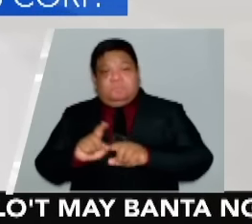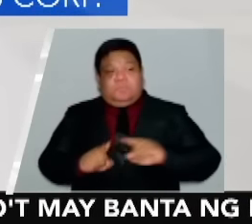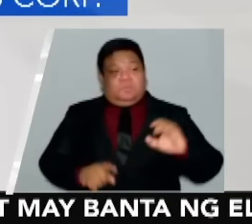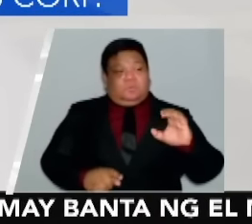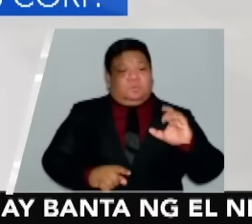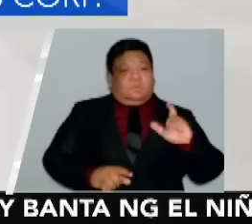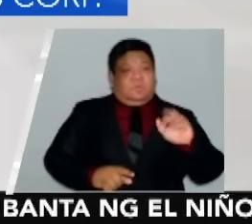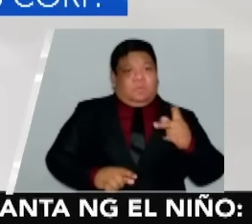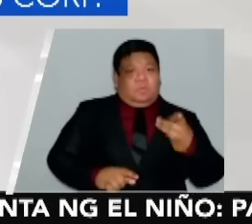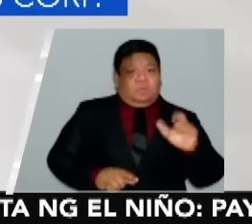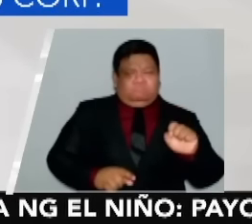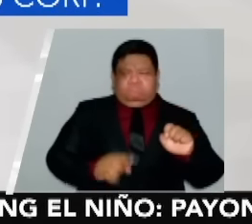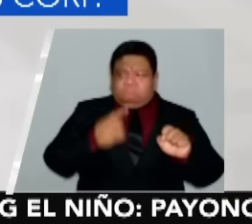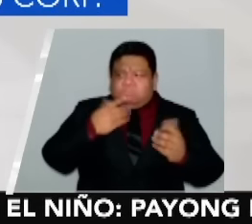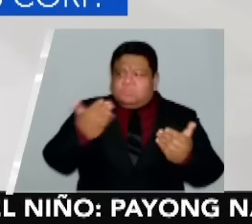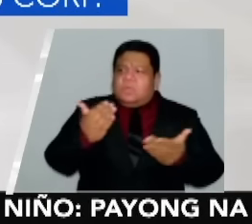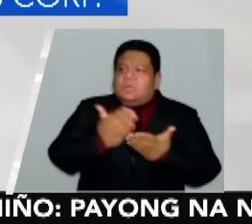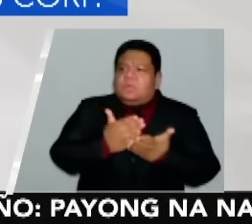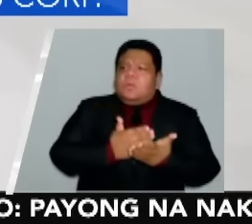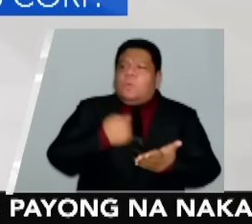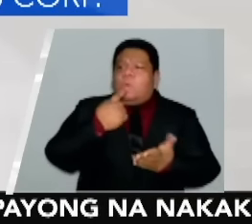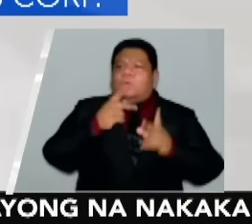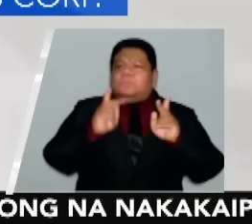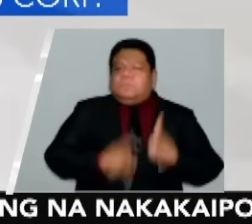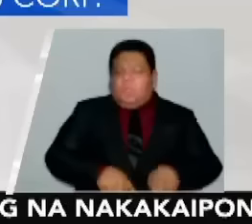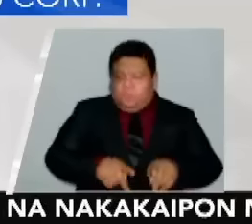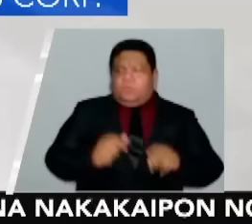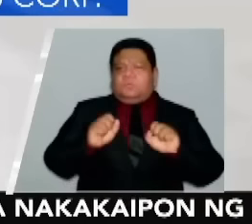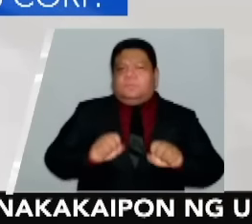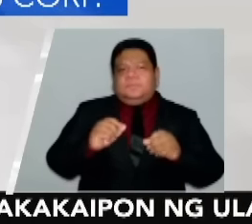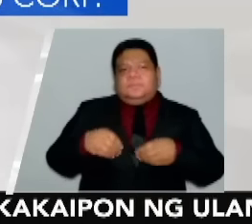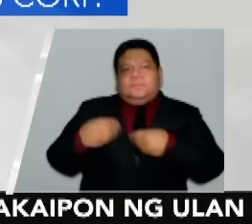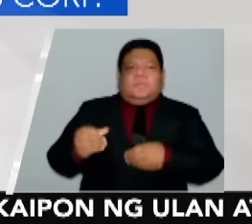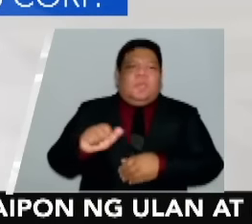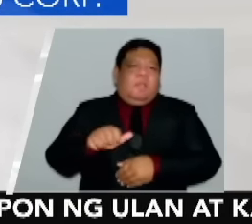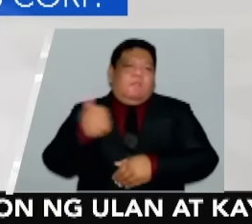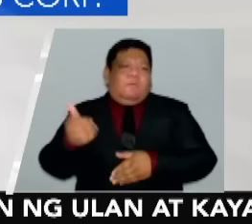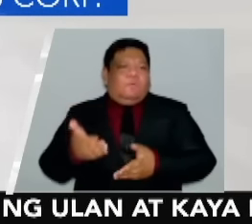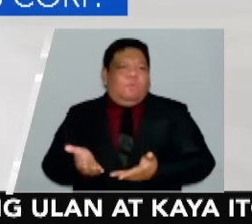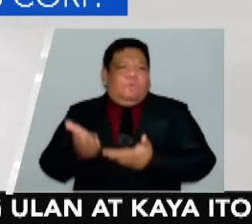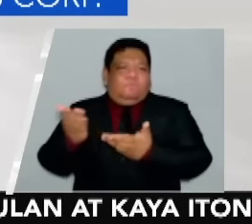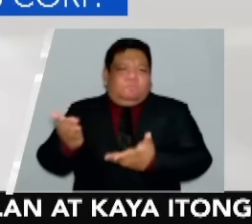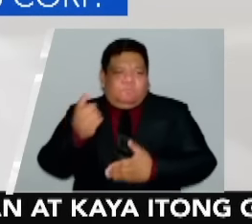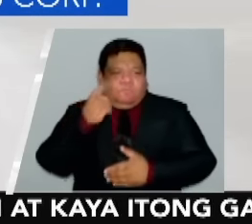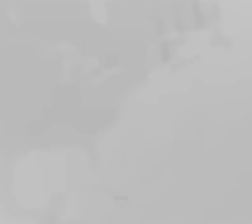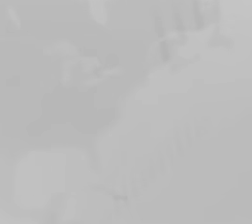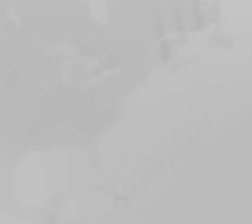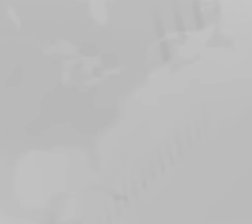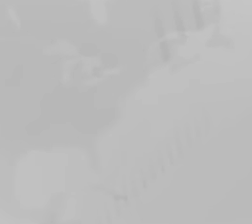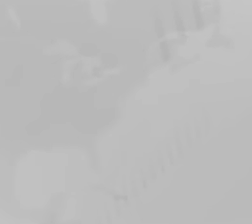sa lugar para nila'y makapagbigay sila ng alternatibo para sa relokasyon.